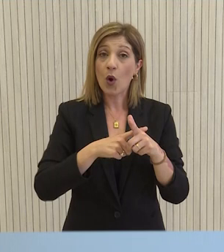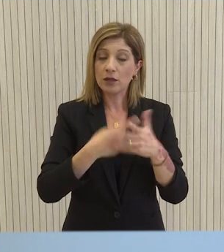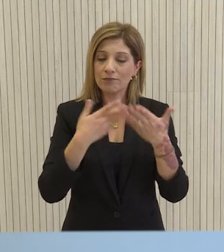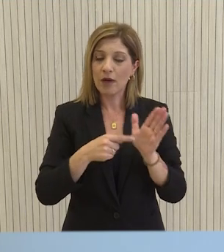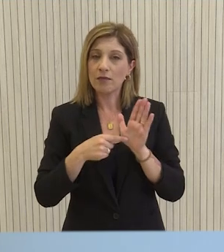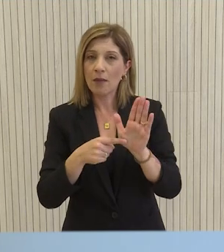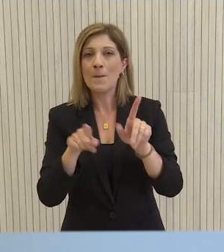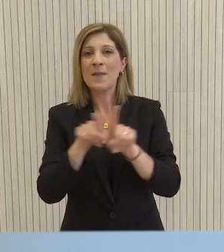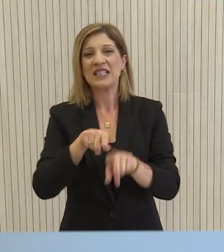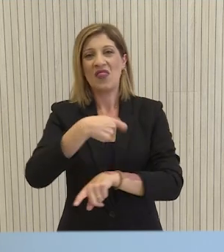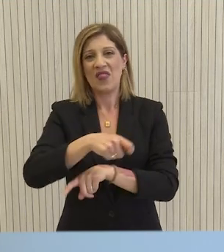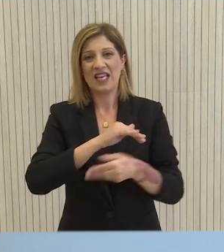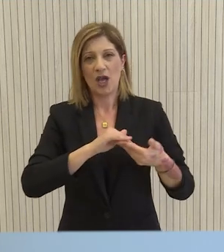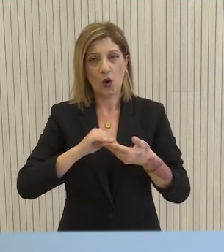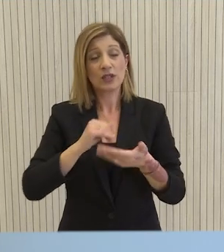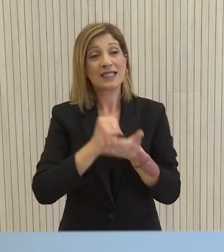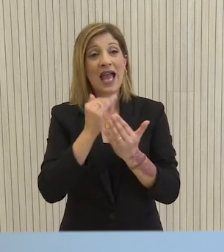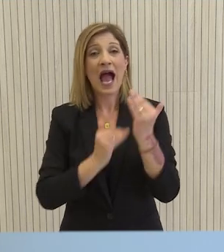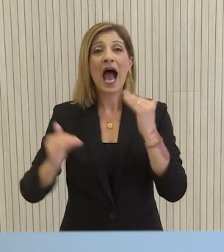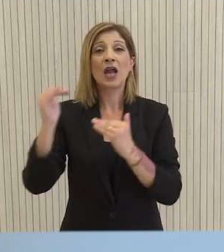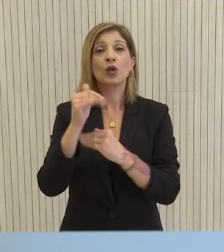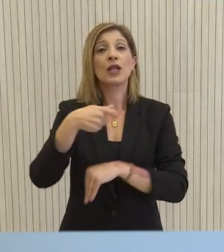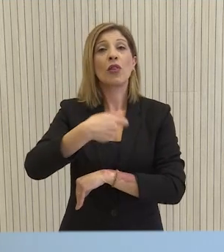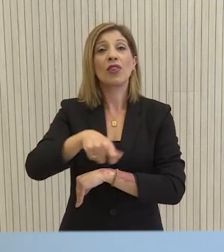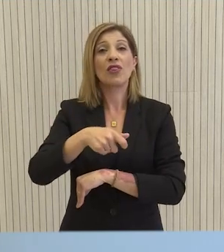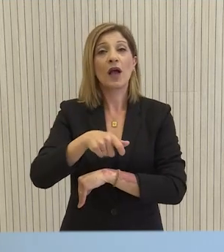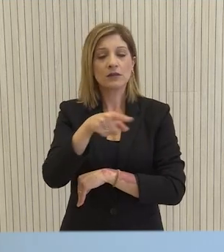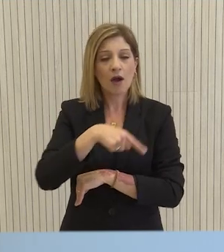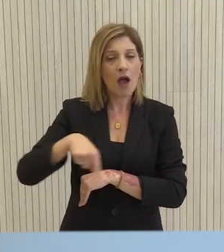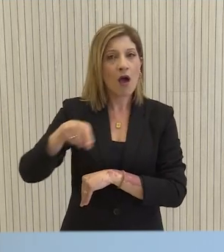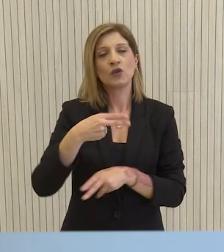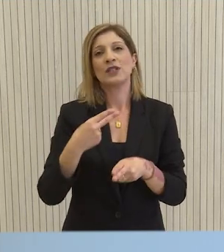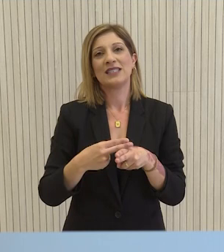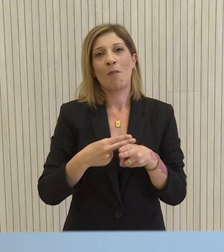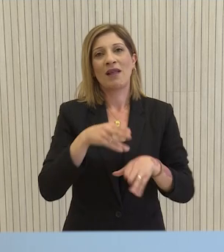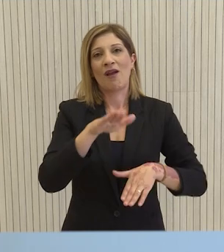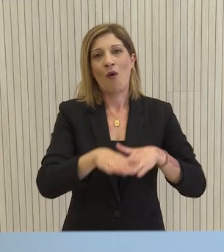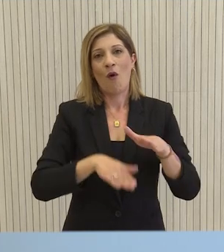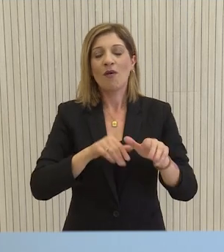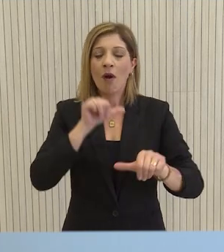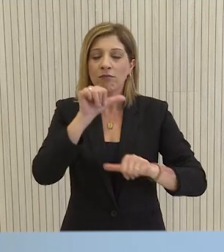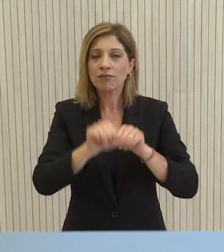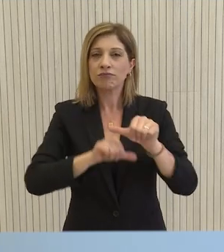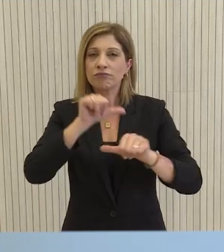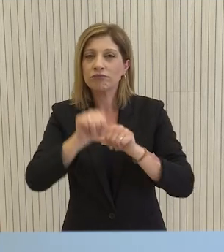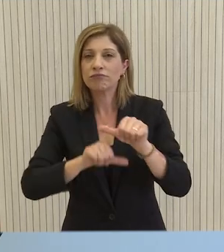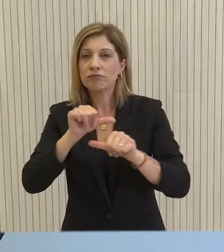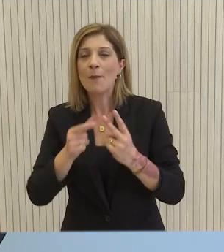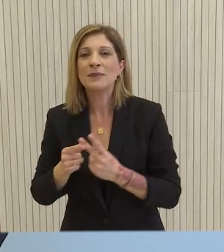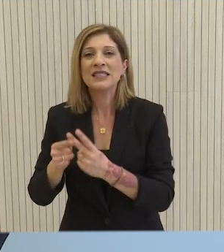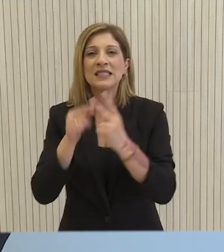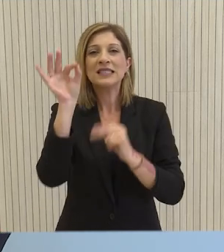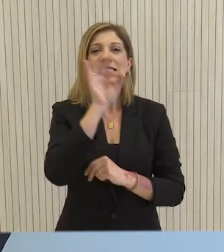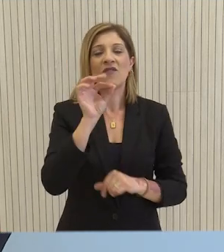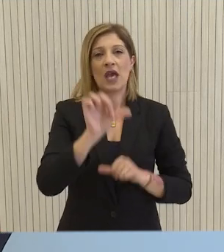τον Παγκύπριο Δικηγορικό Σύλλογο και το Ανώτατο Δικαστήριο, αποτελεί ένα πολύ σημαντικό βήμα προς τον ψηφιακό μετασχηματισμό της χώρας μας, αλλά και